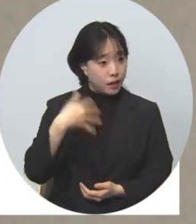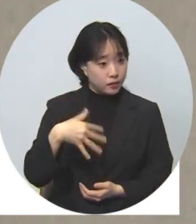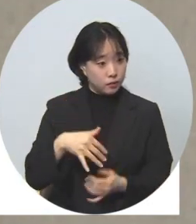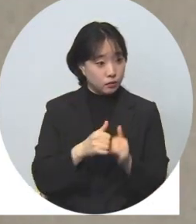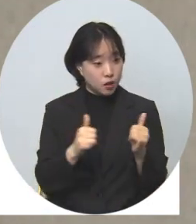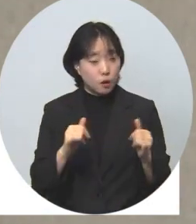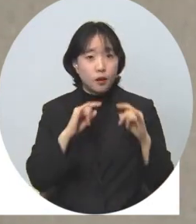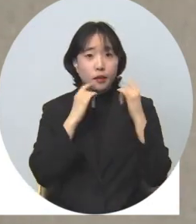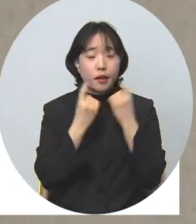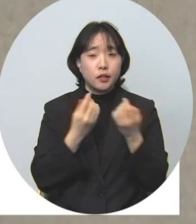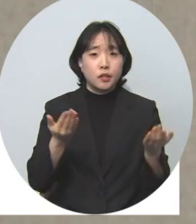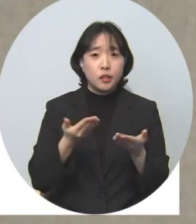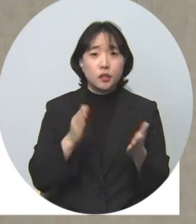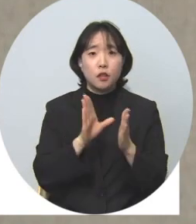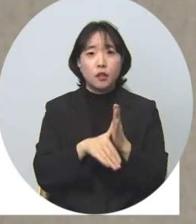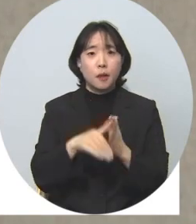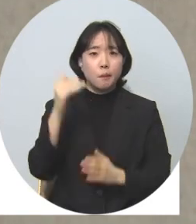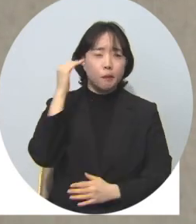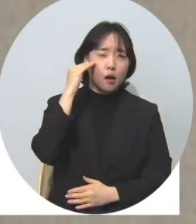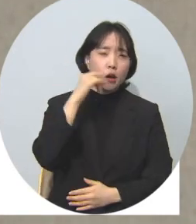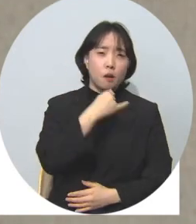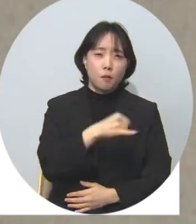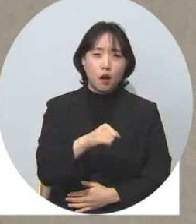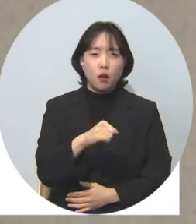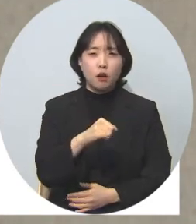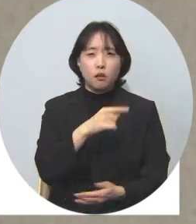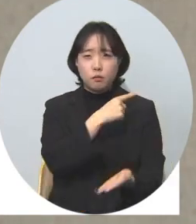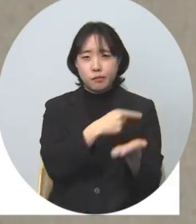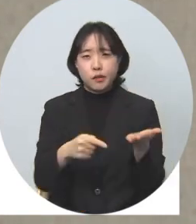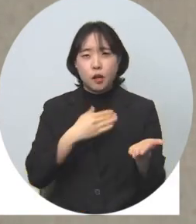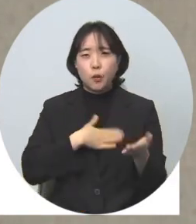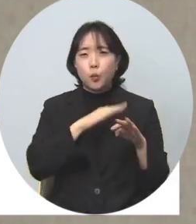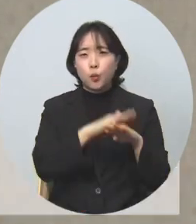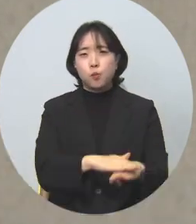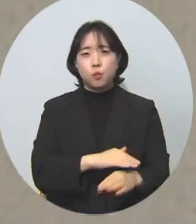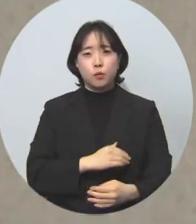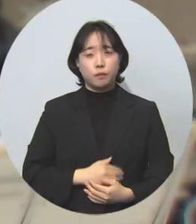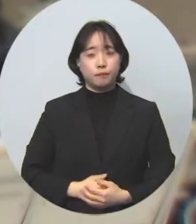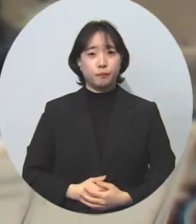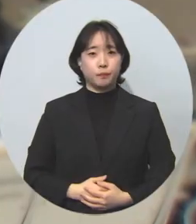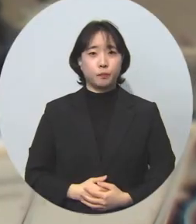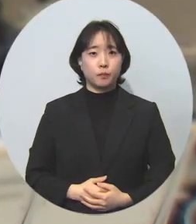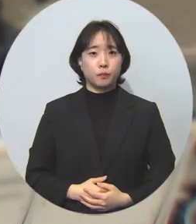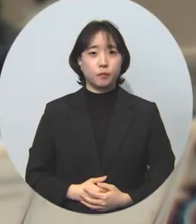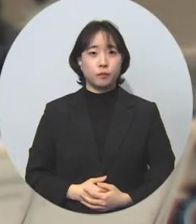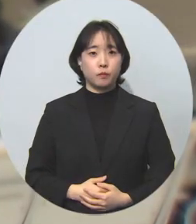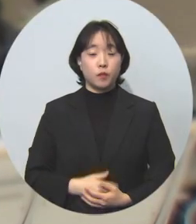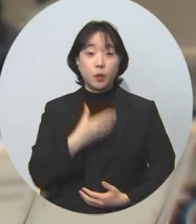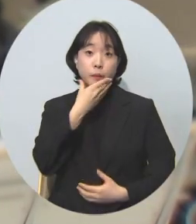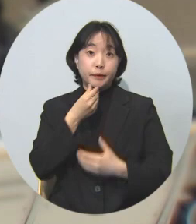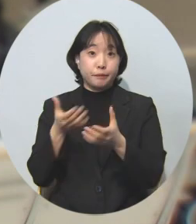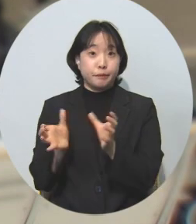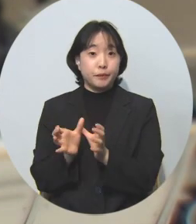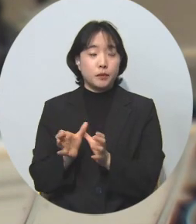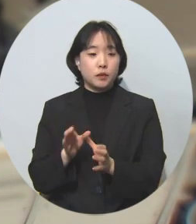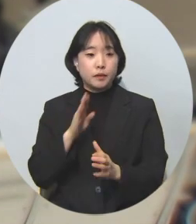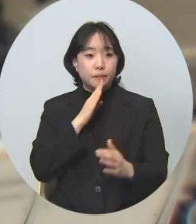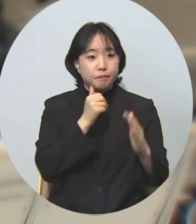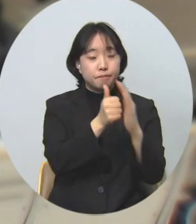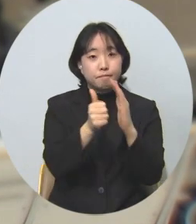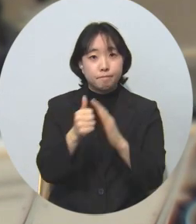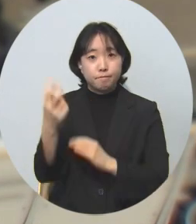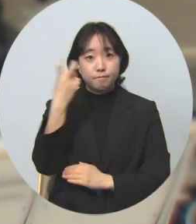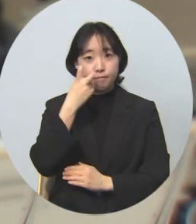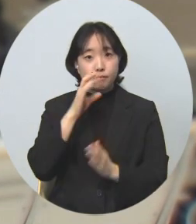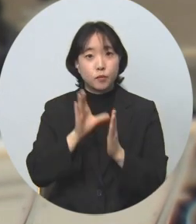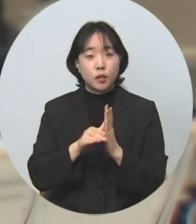진로에 중대한 문제가 발생할 수 있음을 유념해 주시기 바랍니다 보건복지부는 현장 점검을 통해